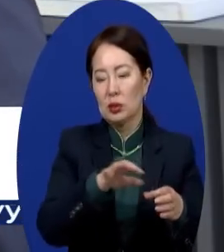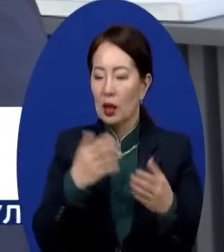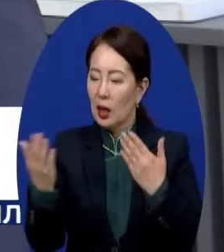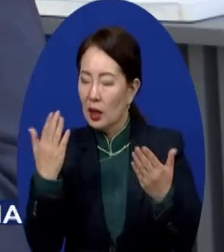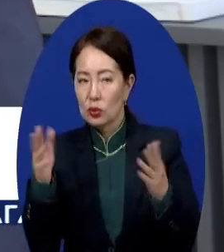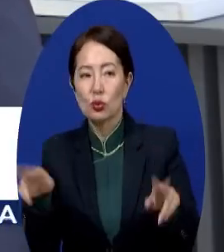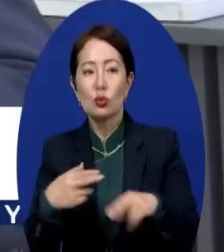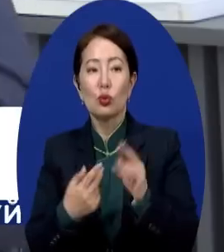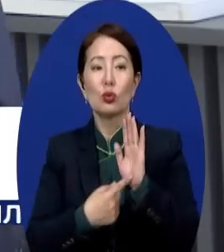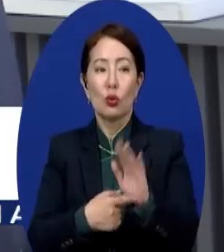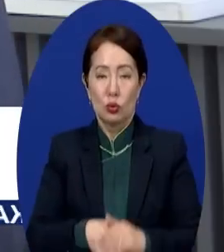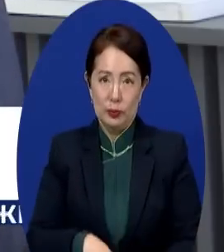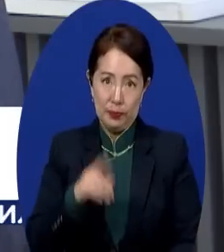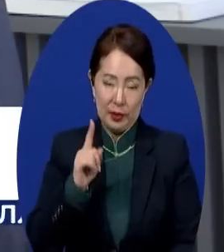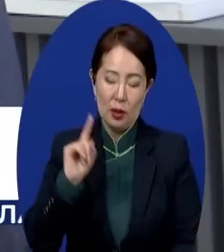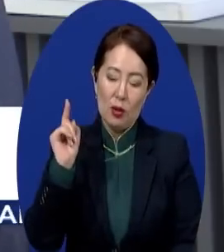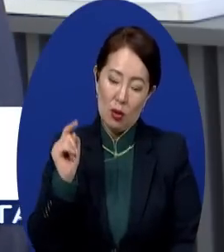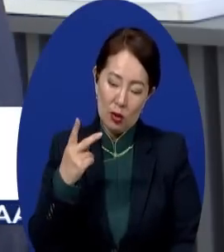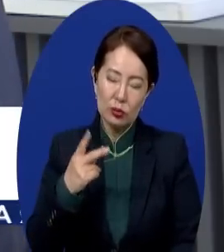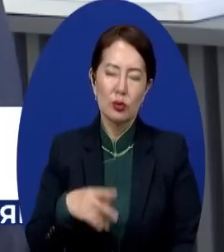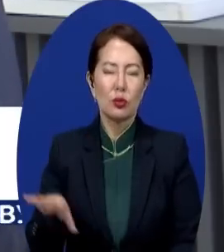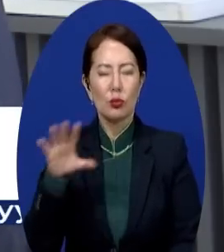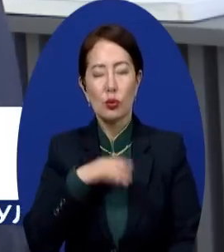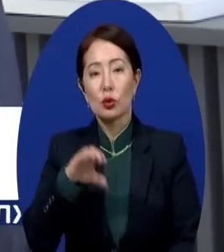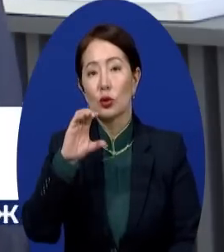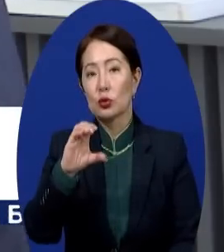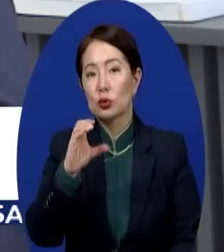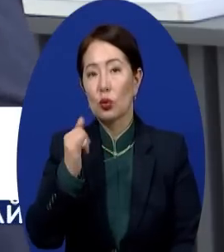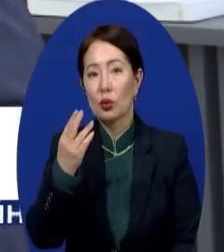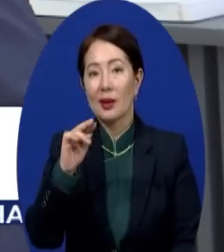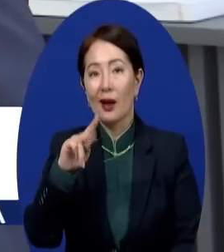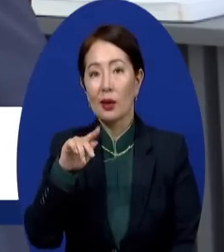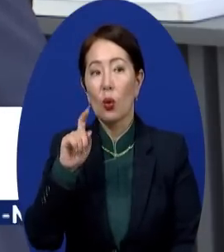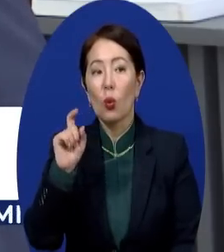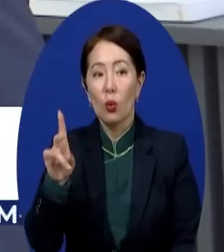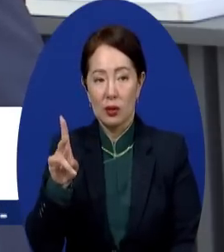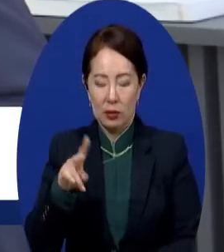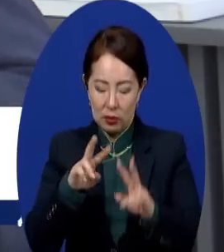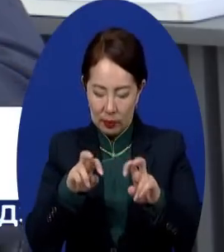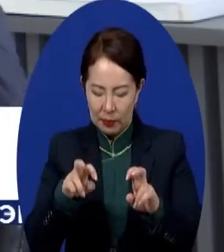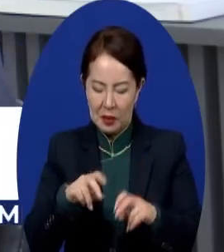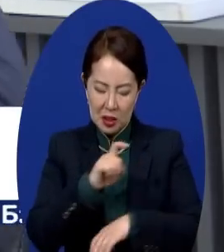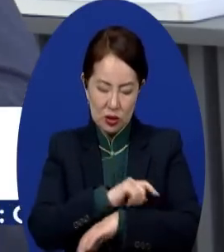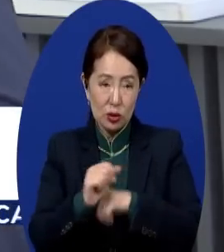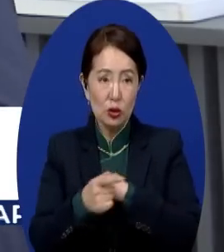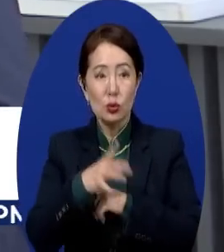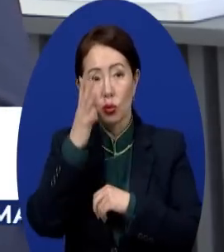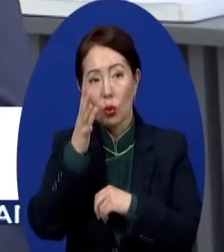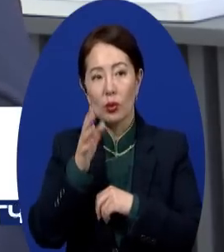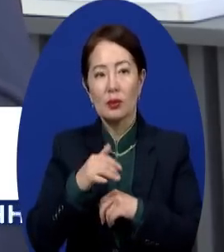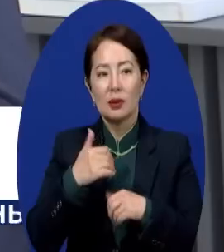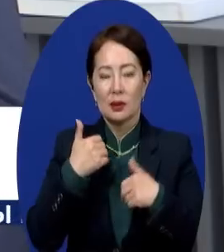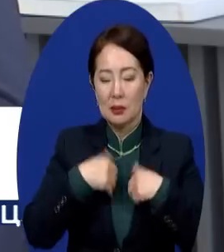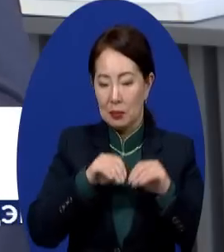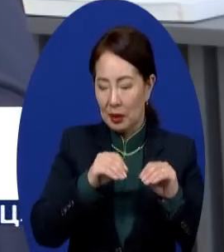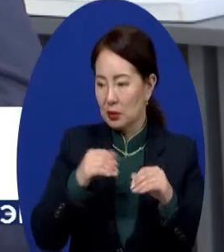харьцуулаад ирсэн үнэтнэ гэсэн үг. А 20 дугаарт бид нар бүх сургуультын орнд авж байгаа учраас бас хичээлүүдийн онцлогийг бас харуулж байна. Өөрөөр хэлэх юм бол дуу хөгжим зааж байгаа багшрыг бид нар